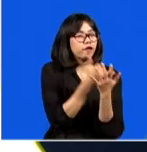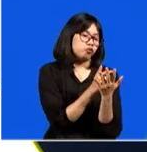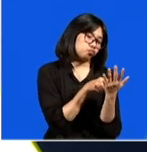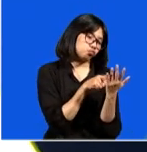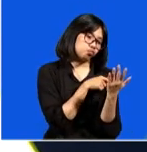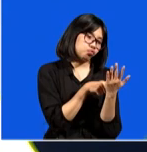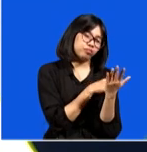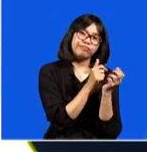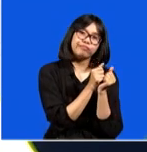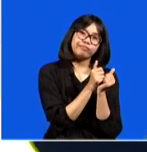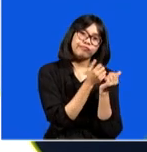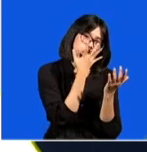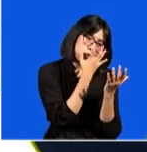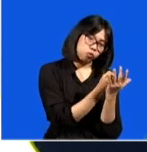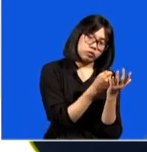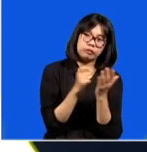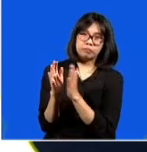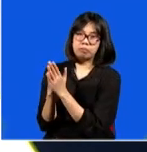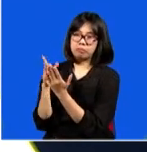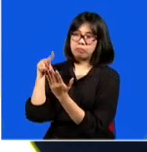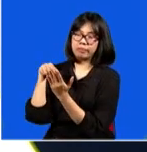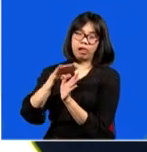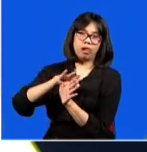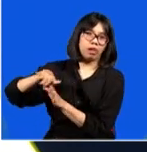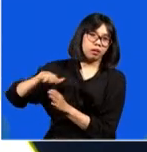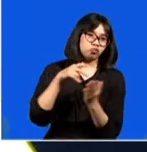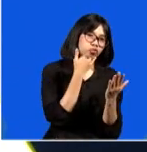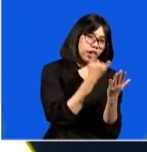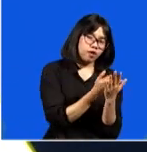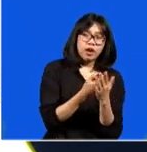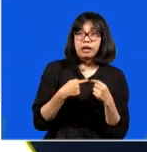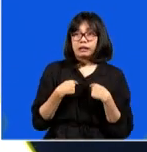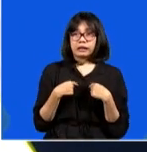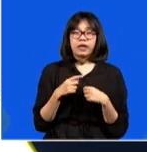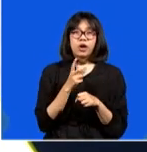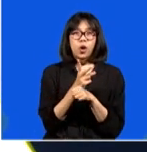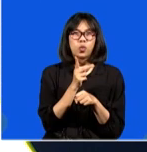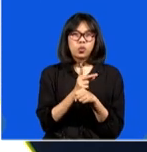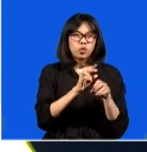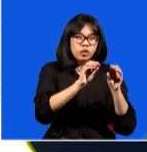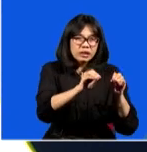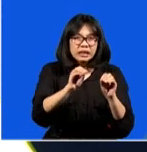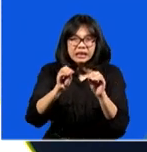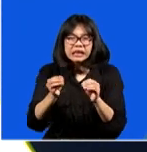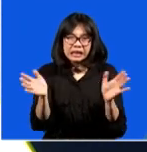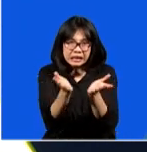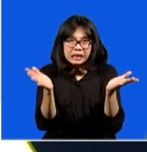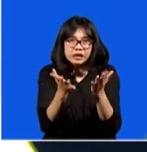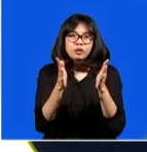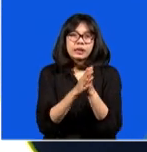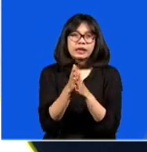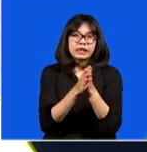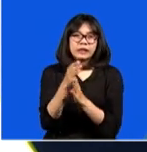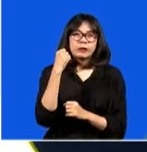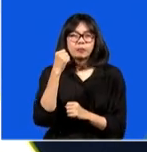handphone nah ini membuat kesulitan para guru khususnya saya mengembalikan suasana belajar